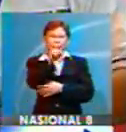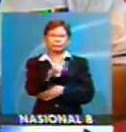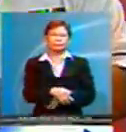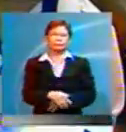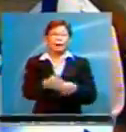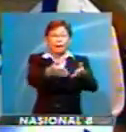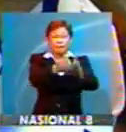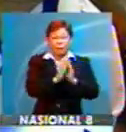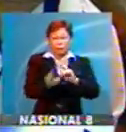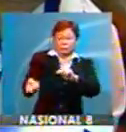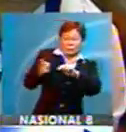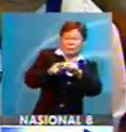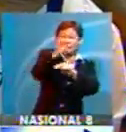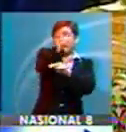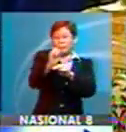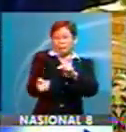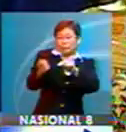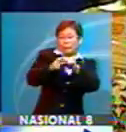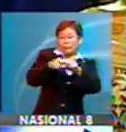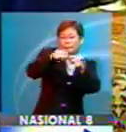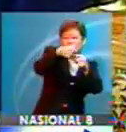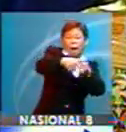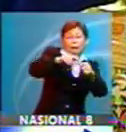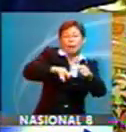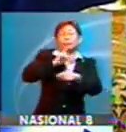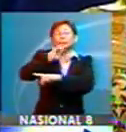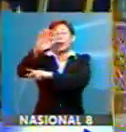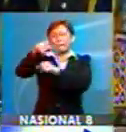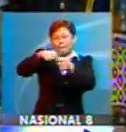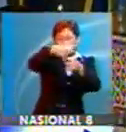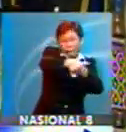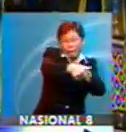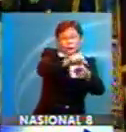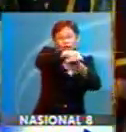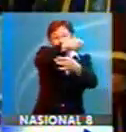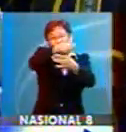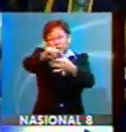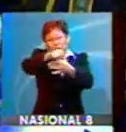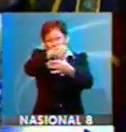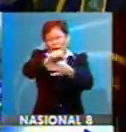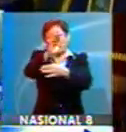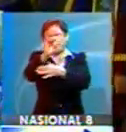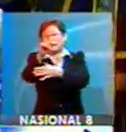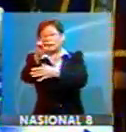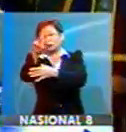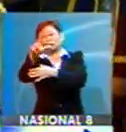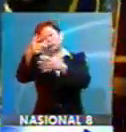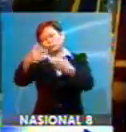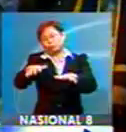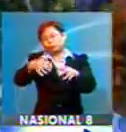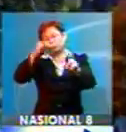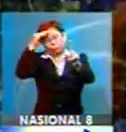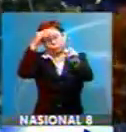Walaupun permintaan untuk menambah peratus royalti belum tertunai, namun pemberian kepentingan dalam projek Petronas di Bintulu itu sudah memenuhi